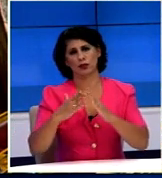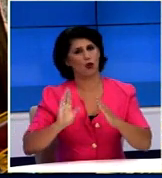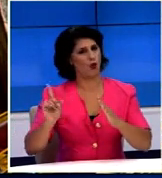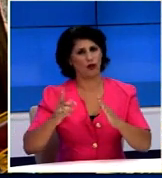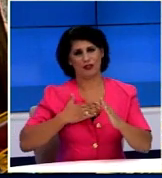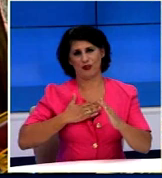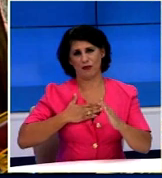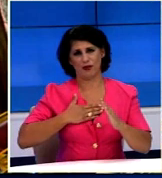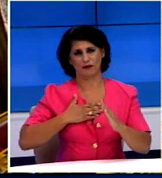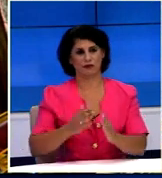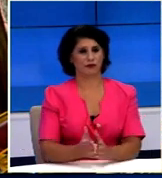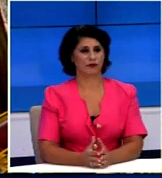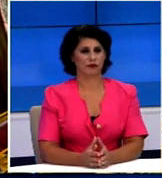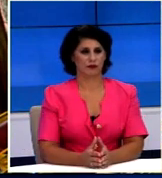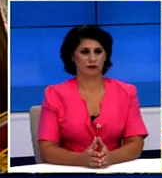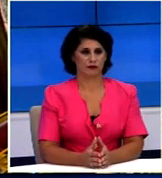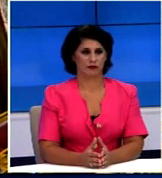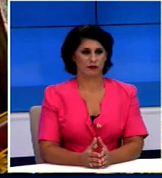μας.